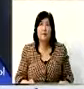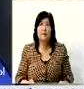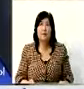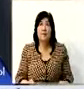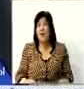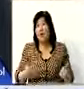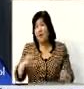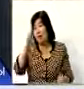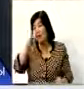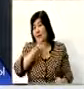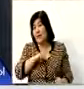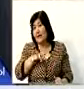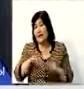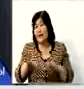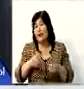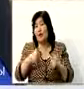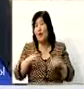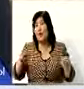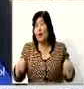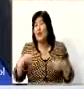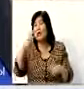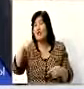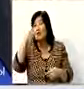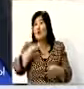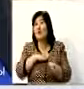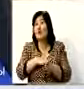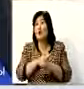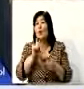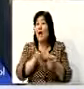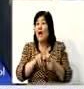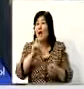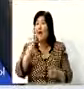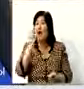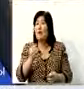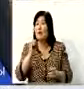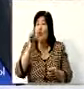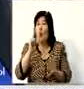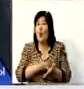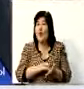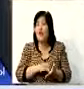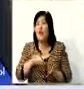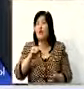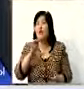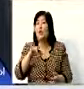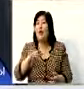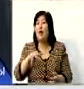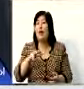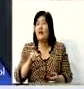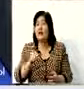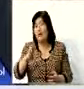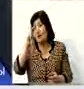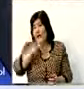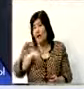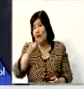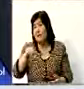Биыл мемлекеттік қызмет істері органдарының құрылғанына 20 жыл толуына орай Қармақшы ауданының орталығында Жосалы кентінде мемлекеттік